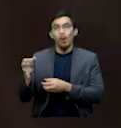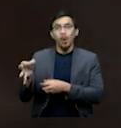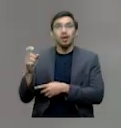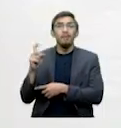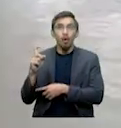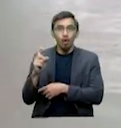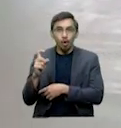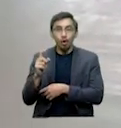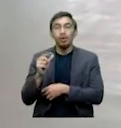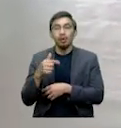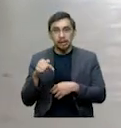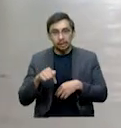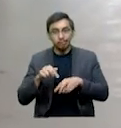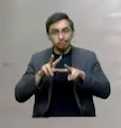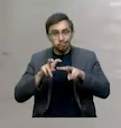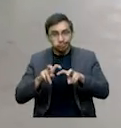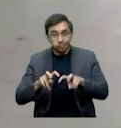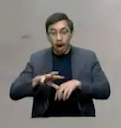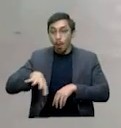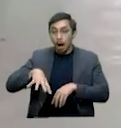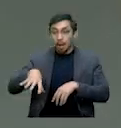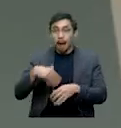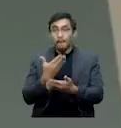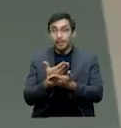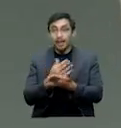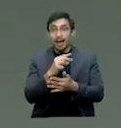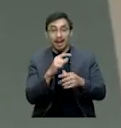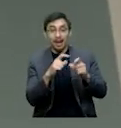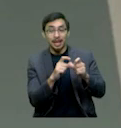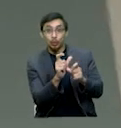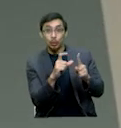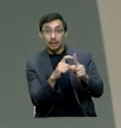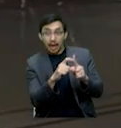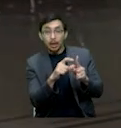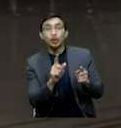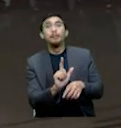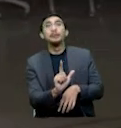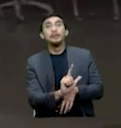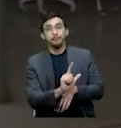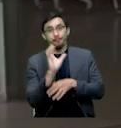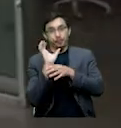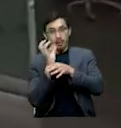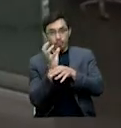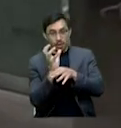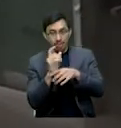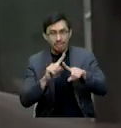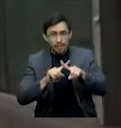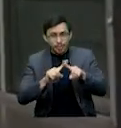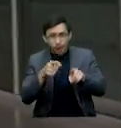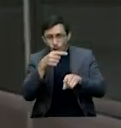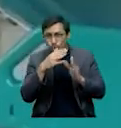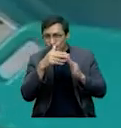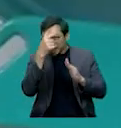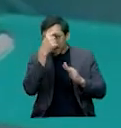intensif. Keluarga meminta pihak RSUD Lewiliang untuk meminjamkan ambulans. Namun pihak rumah sakit tidak bisa memberikannya